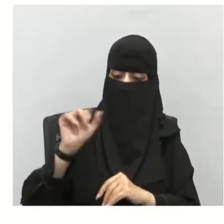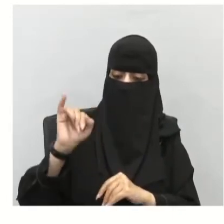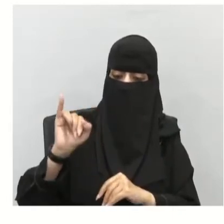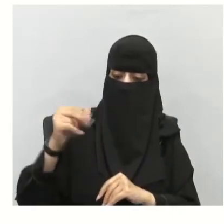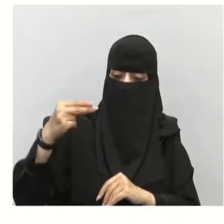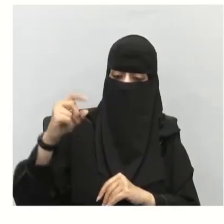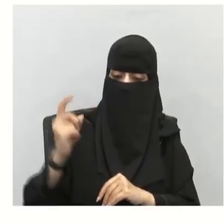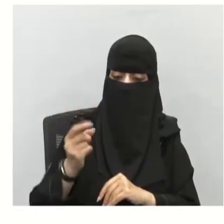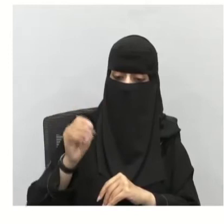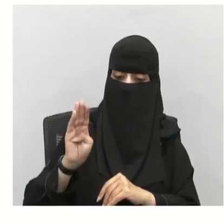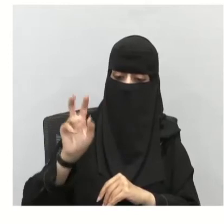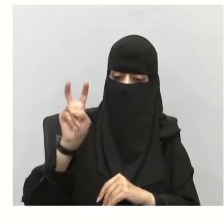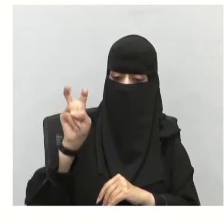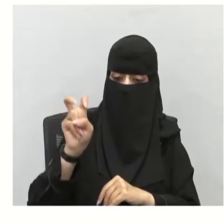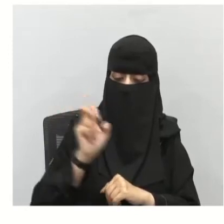تصبح